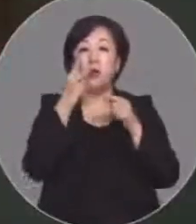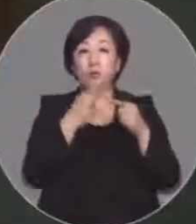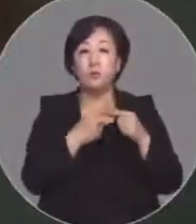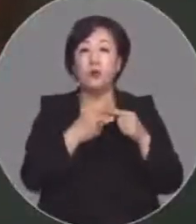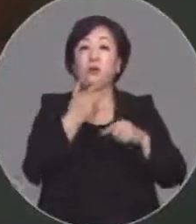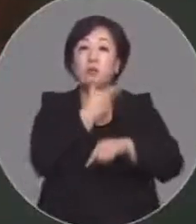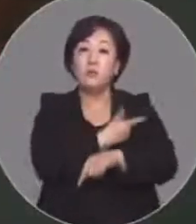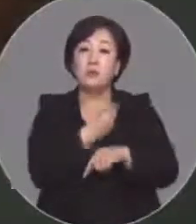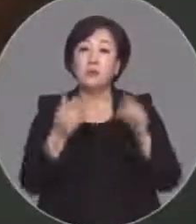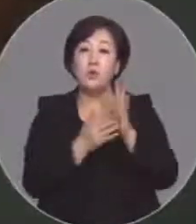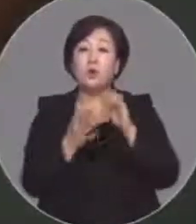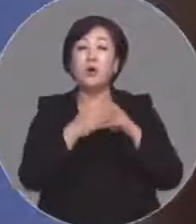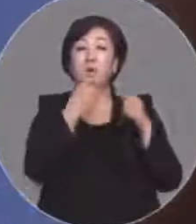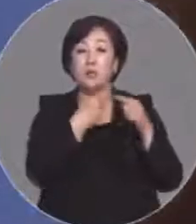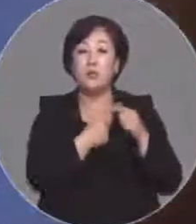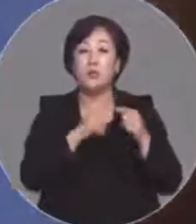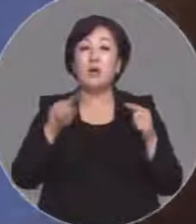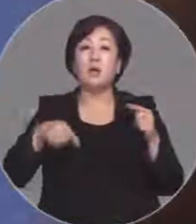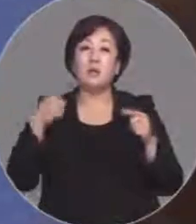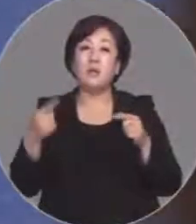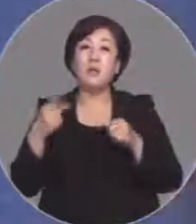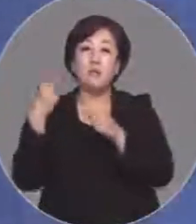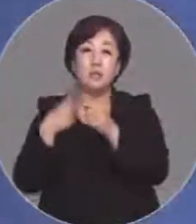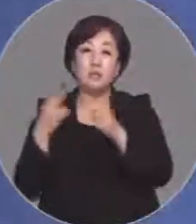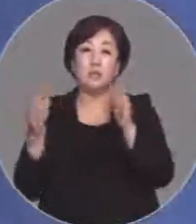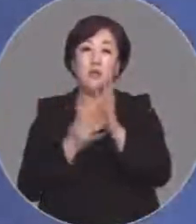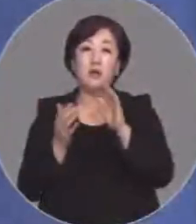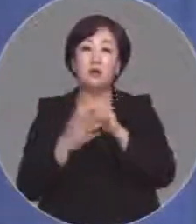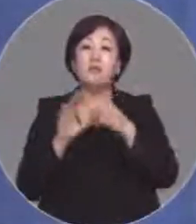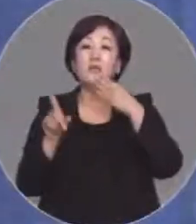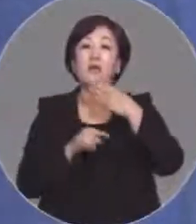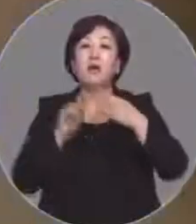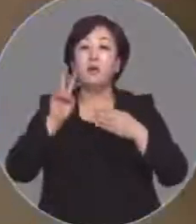접종하는 만큼 1차 접종자들에 대한 2차 접종은